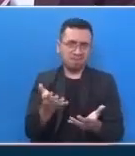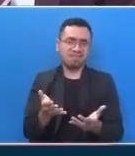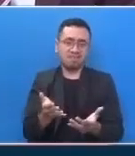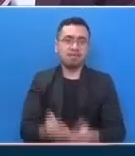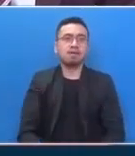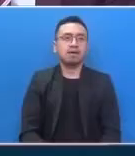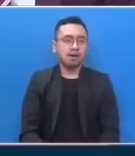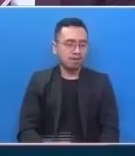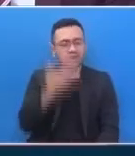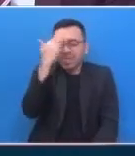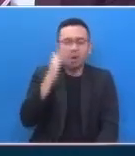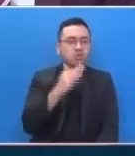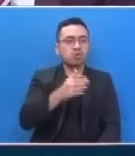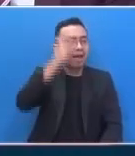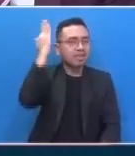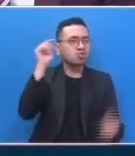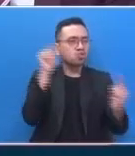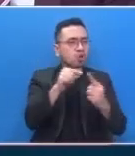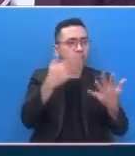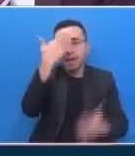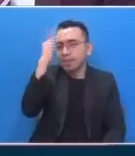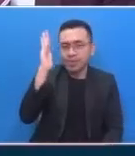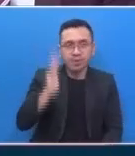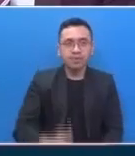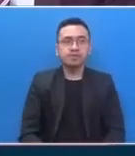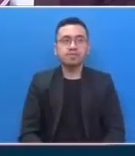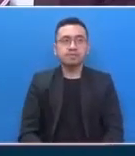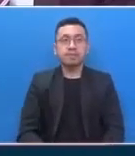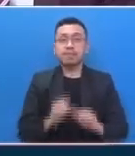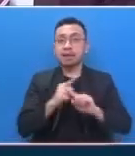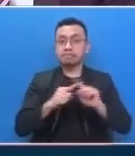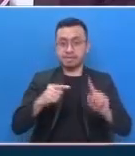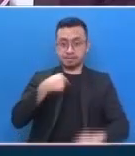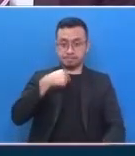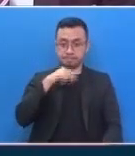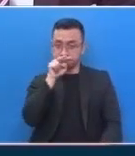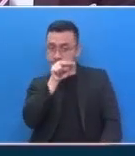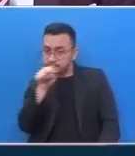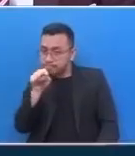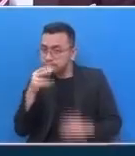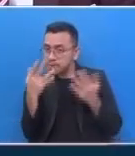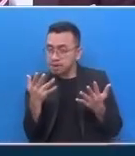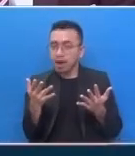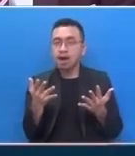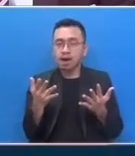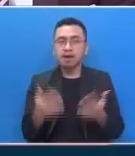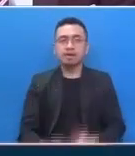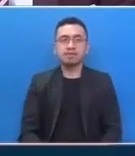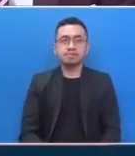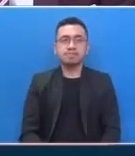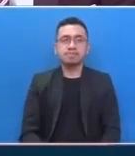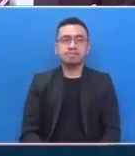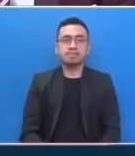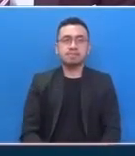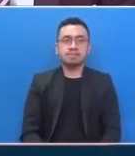kalau eh saya melihat ini lebih kepada ada ee bagaimana tadi